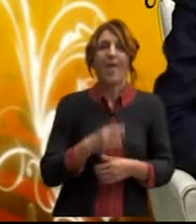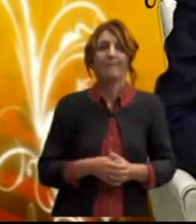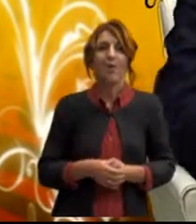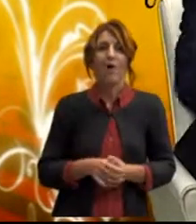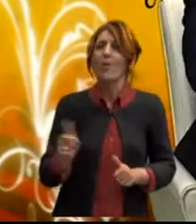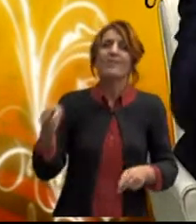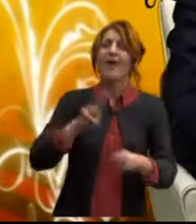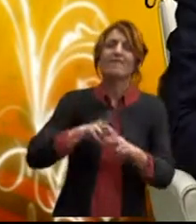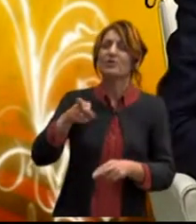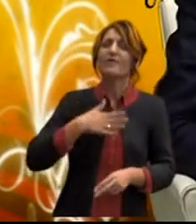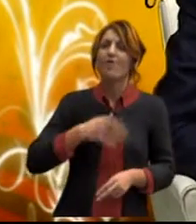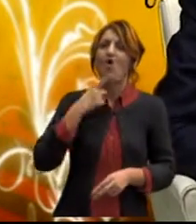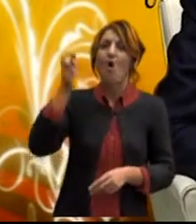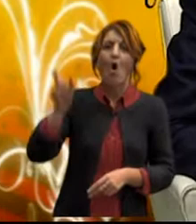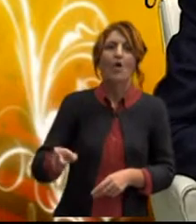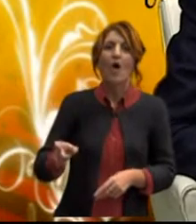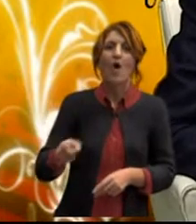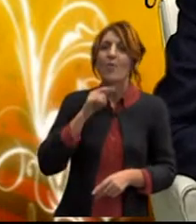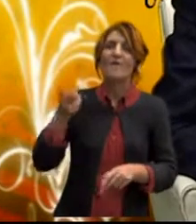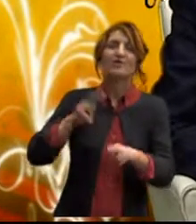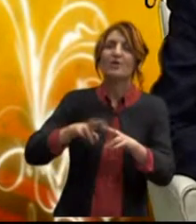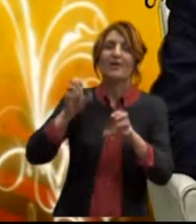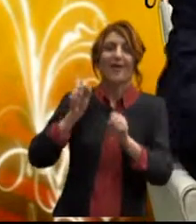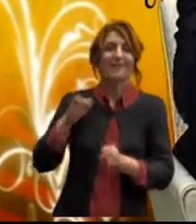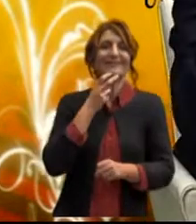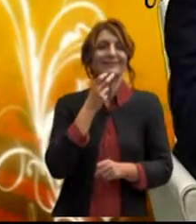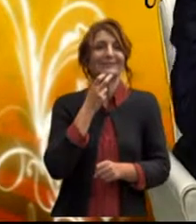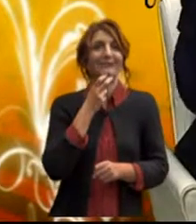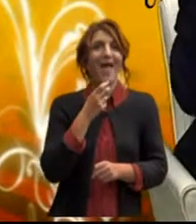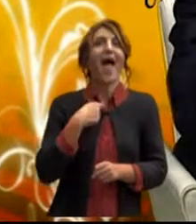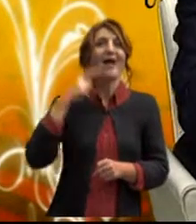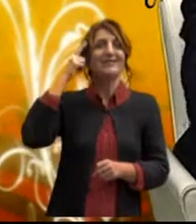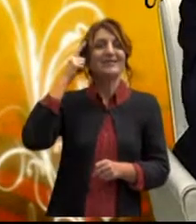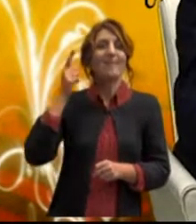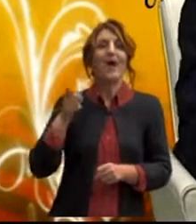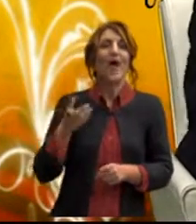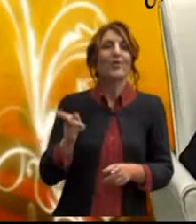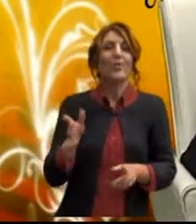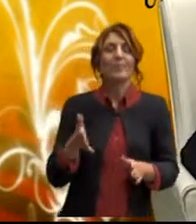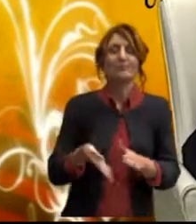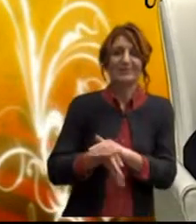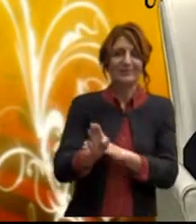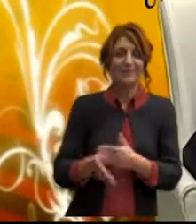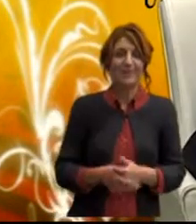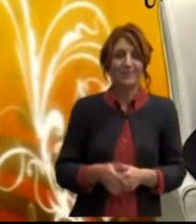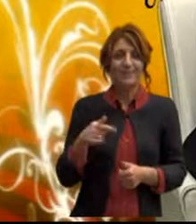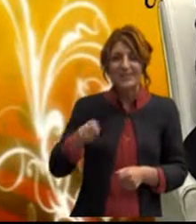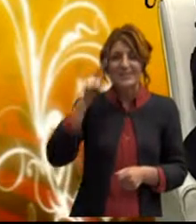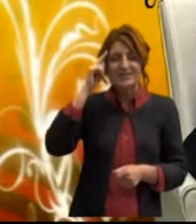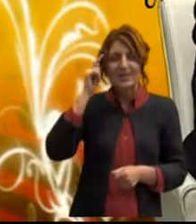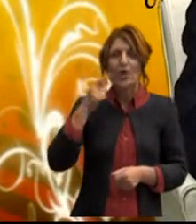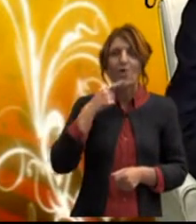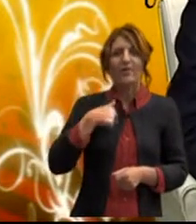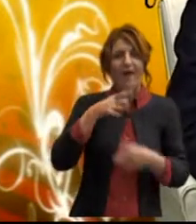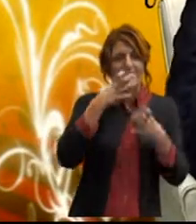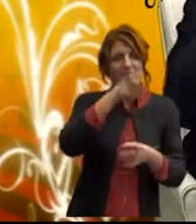koga najviše volite. Možete stvoriti sliku osobe koju najviše volite. Evo već se smješkate. Evo. I odmah dobijete, ne možete to izbjeći. Sjetite se nekog koga volite